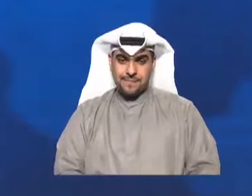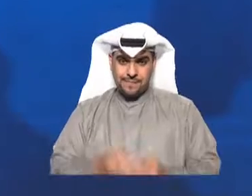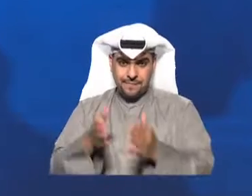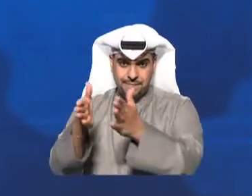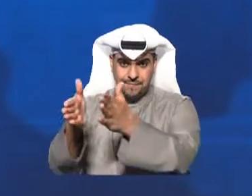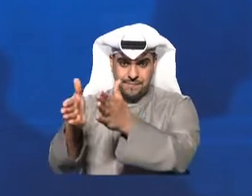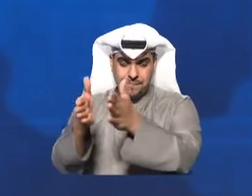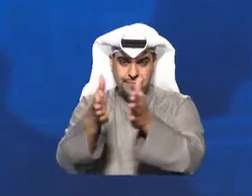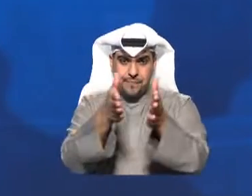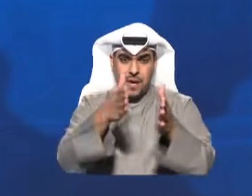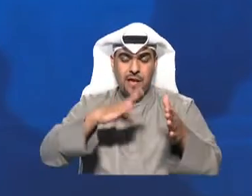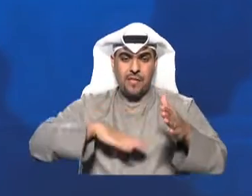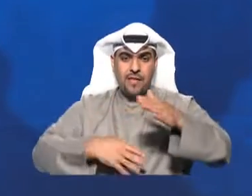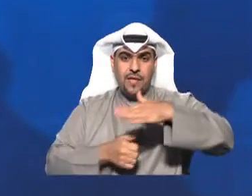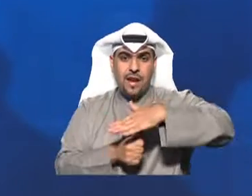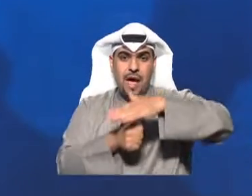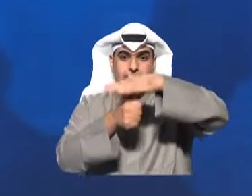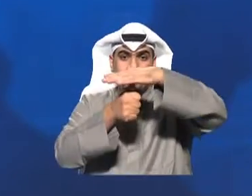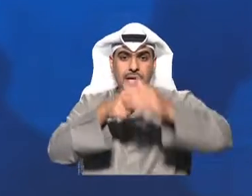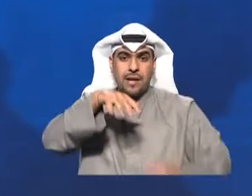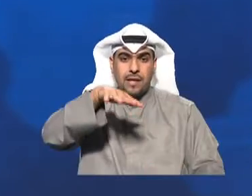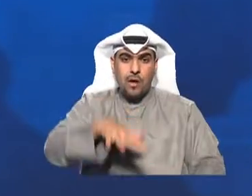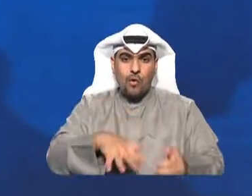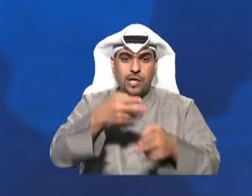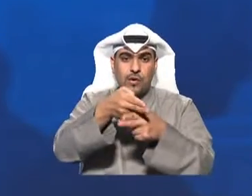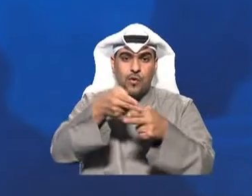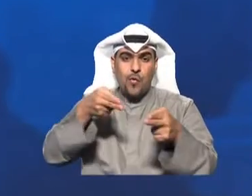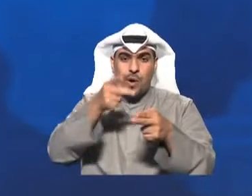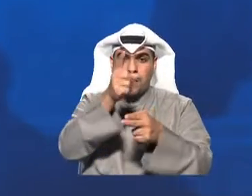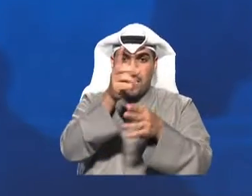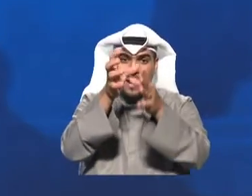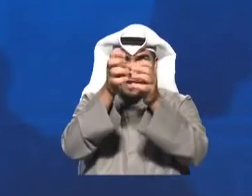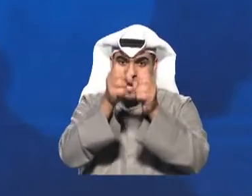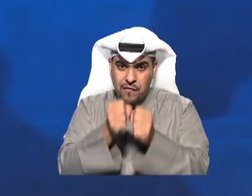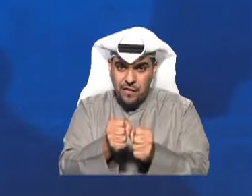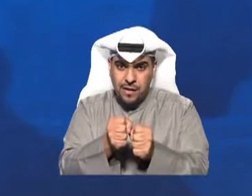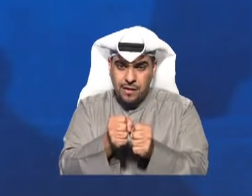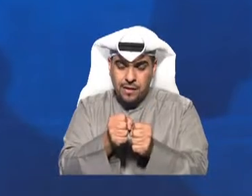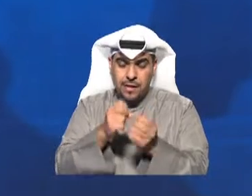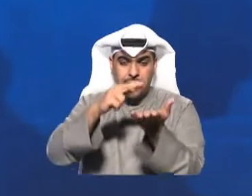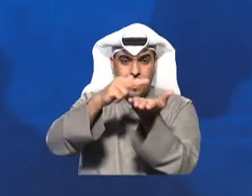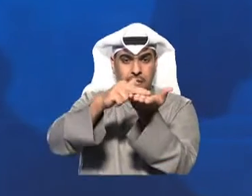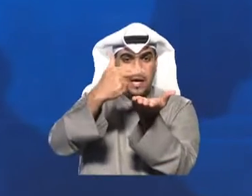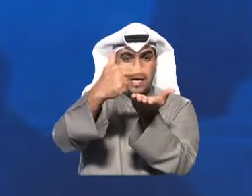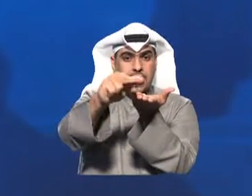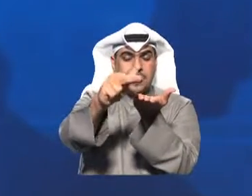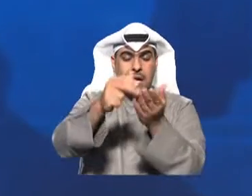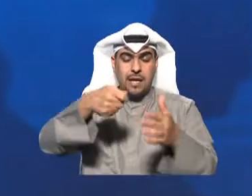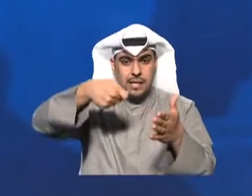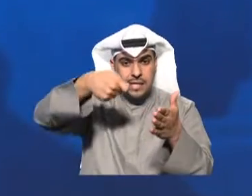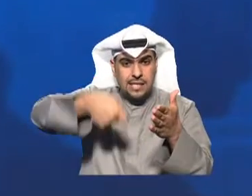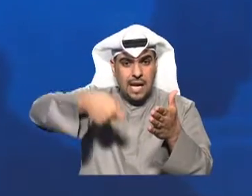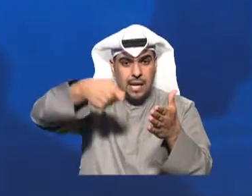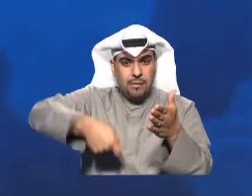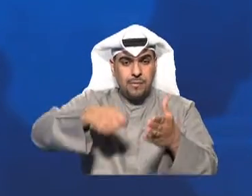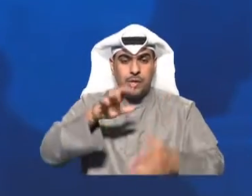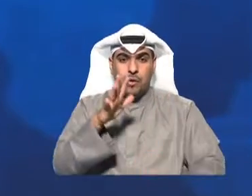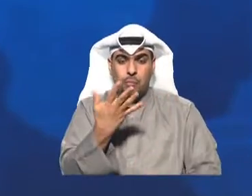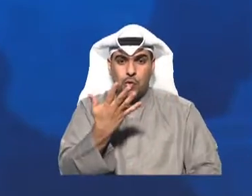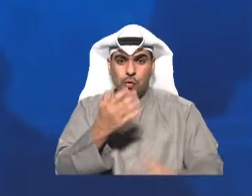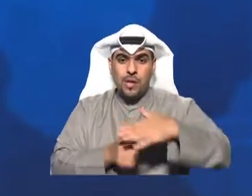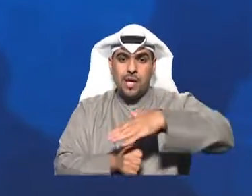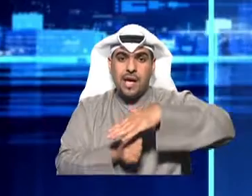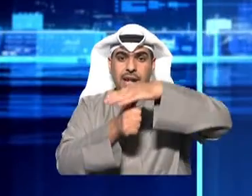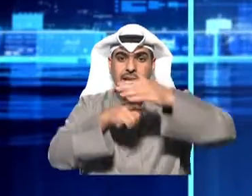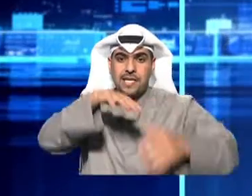بعث حضرة صاحب السمو أمير البلاد الشيخ صباح الأحمد الجابر الصباح حفظه الله ورعاه ببرقية تعزية إلى فخامة الرئيس فلاديمير